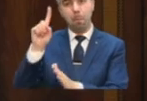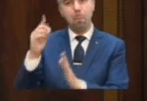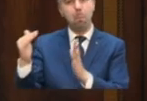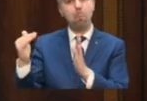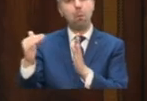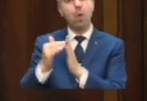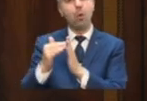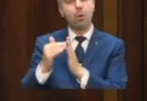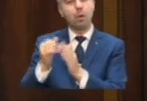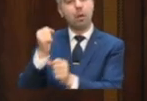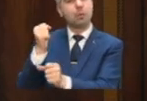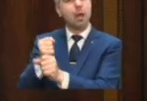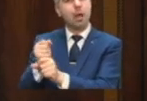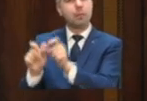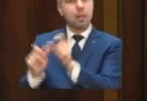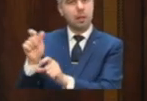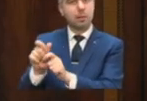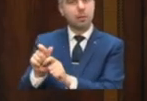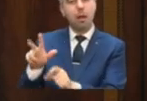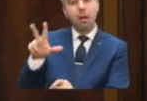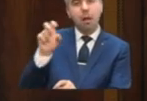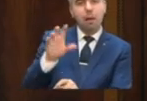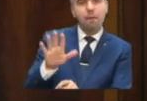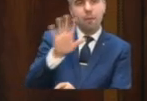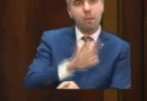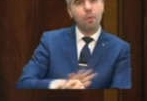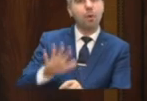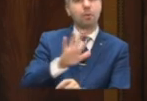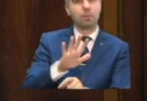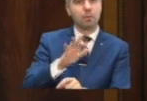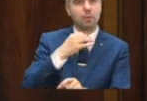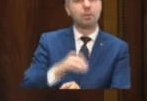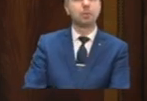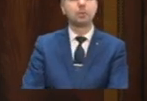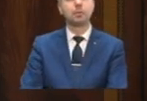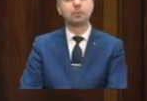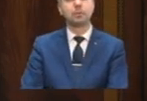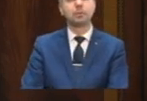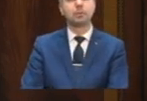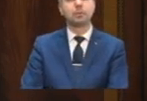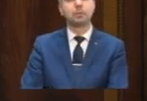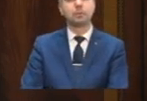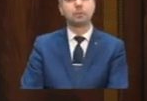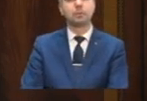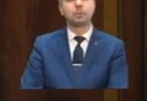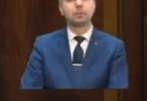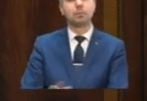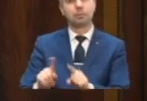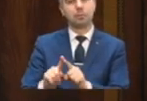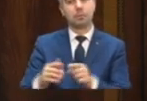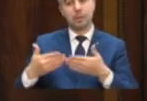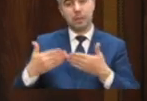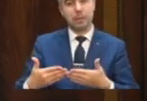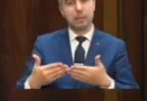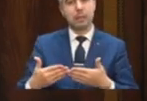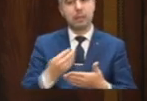شغل. فكما نعلم جميعا السيدات والسادة النواب المحترمين، كانت الظرفية الصحية الناجمة